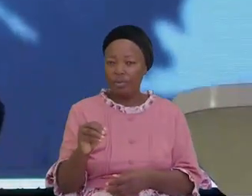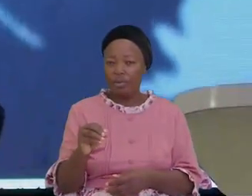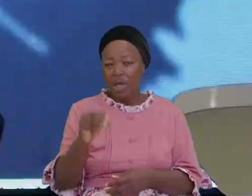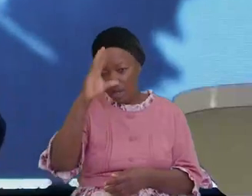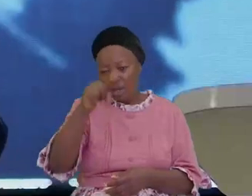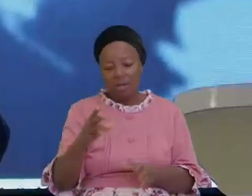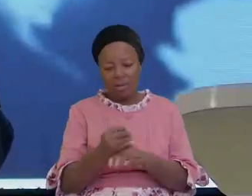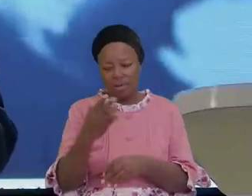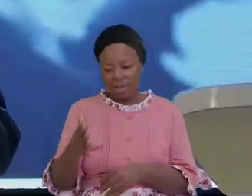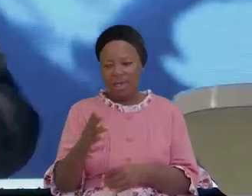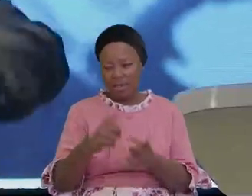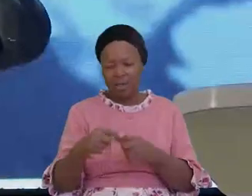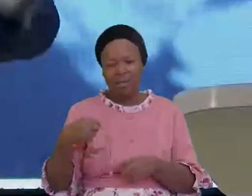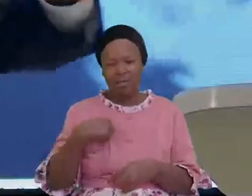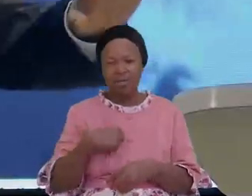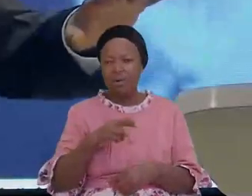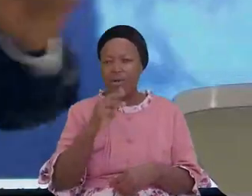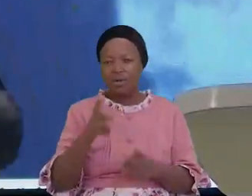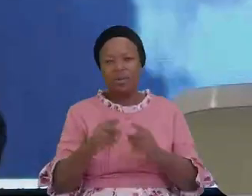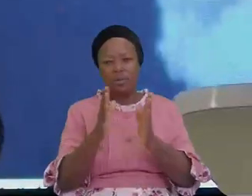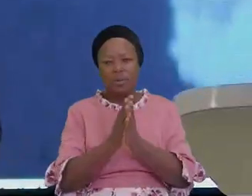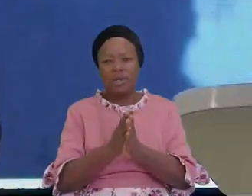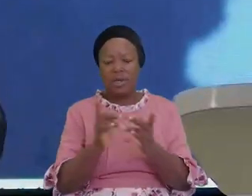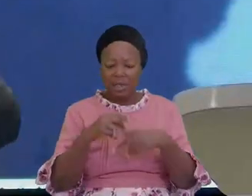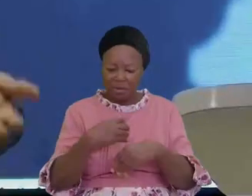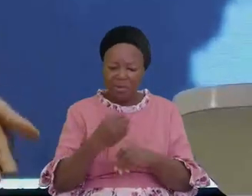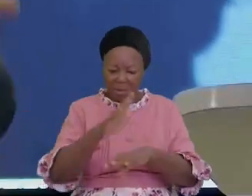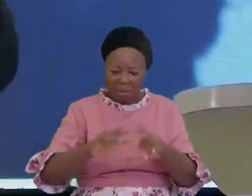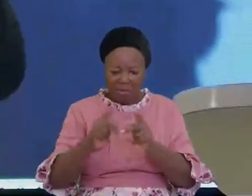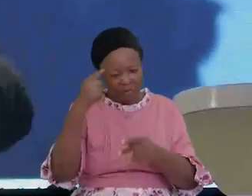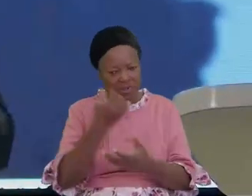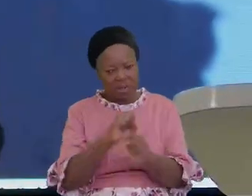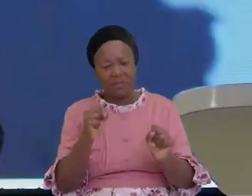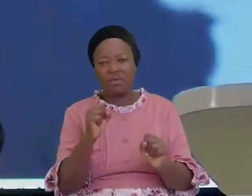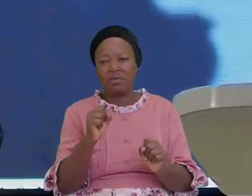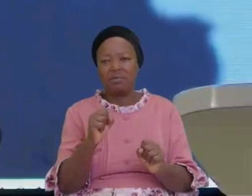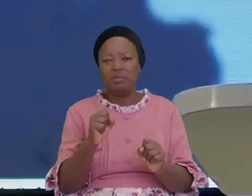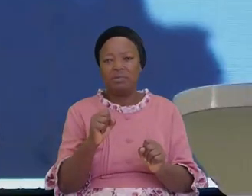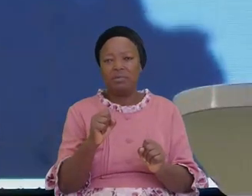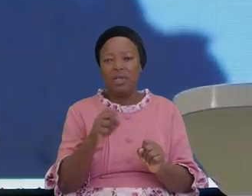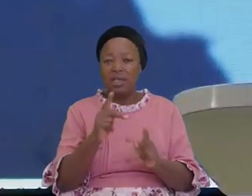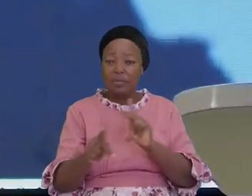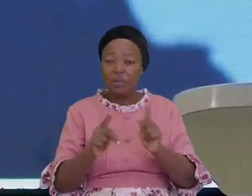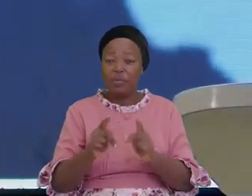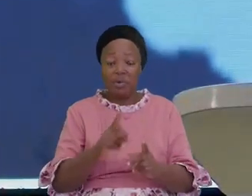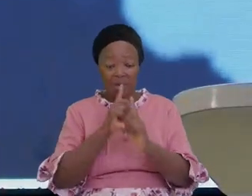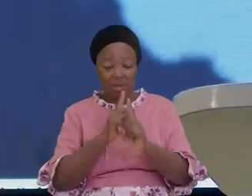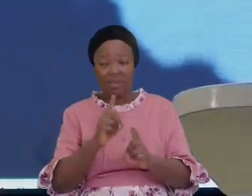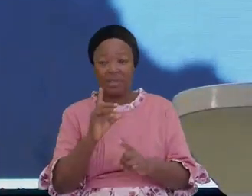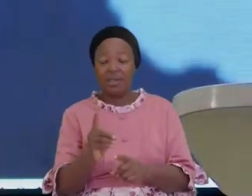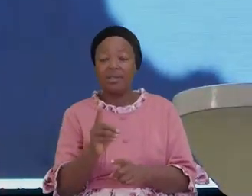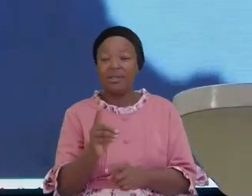là-bas et on devait prier. J'ai lancé l'appel. Les gens ont répondu.